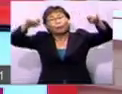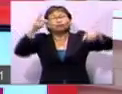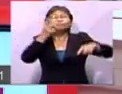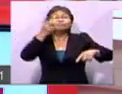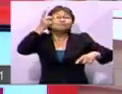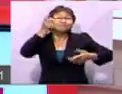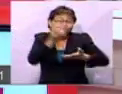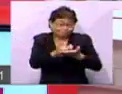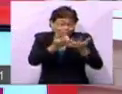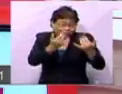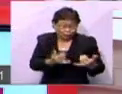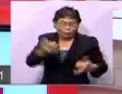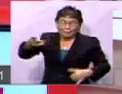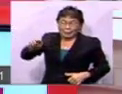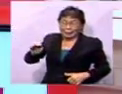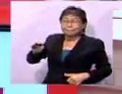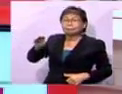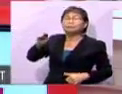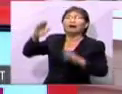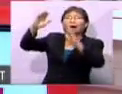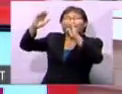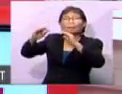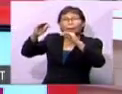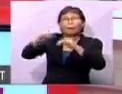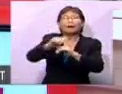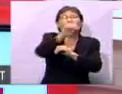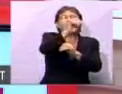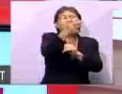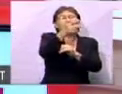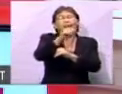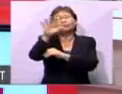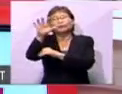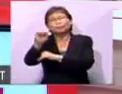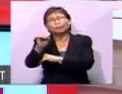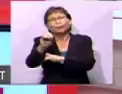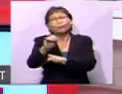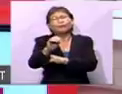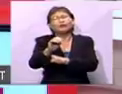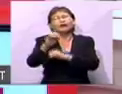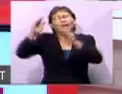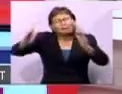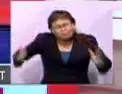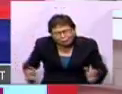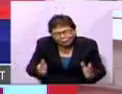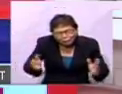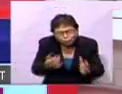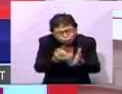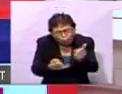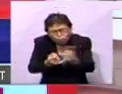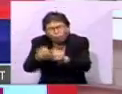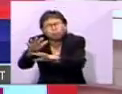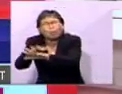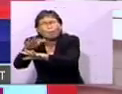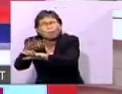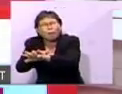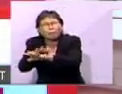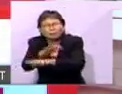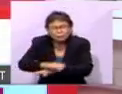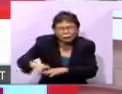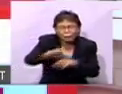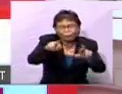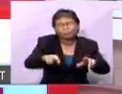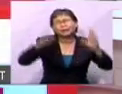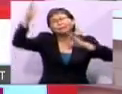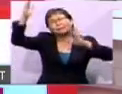kematangan ekonomi, Perdana Menteri berharap Adam 50 akan menggalakkan kelahiran anak yang lebih tinggi dalam kalangan rakyat